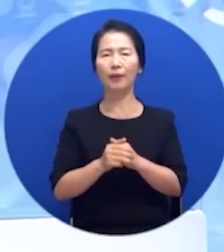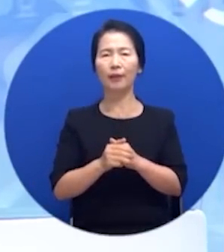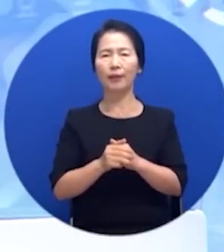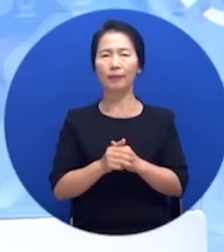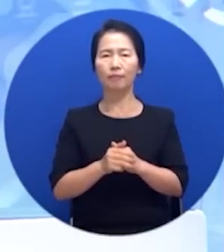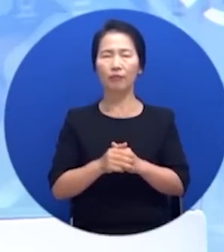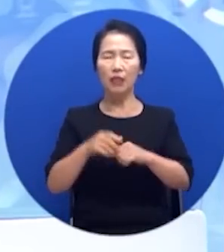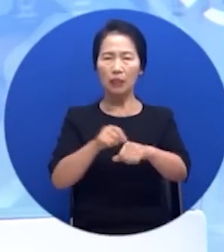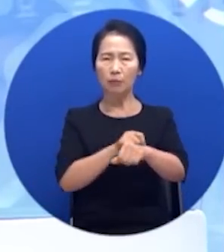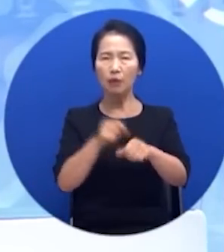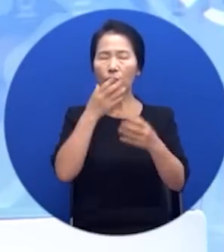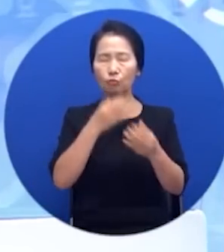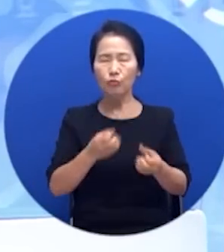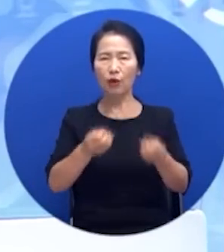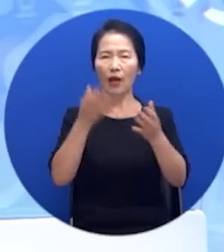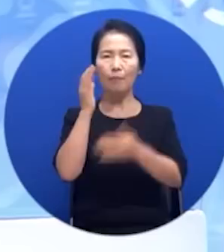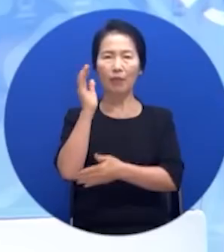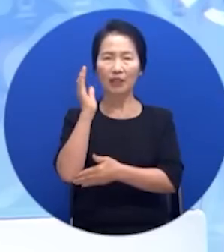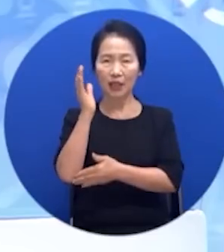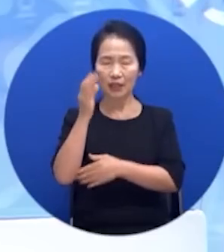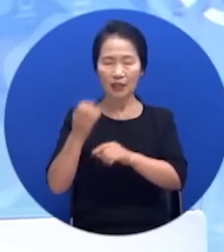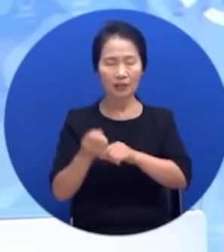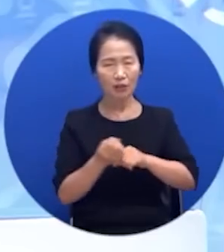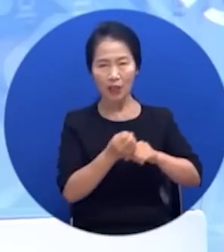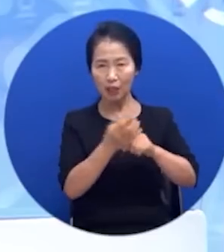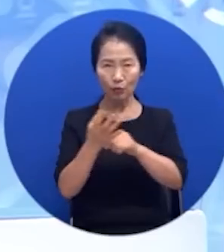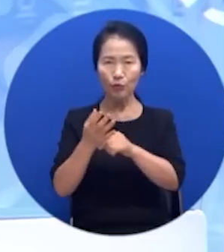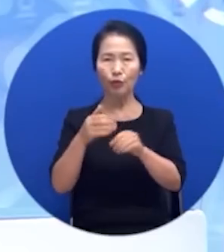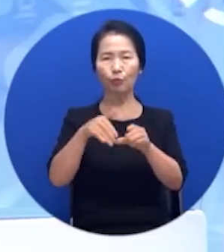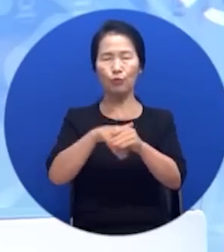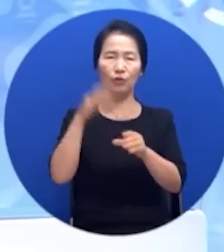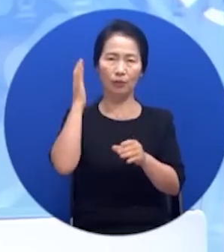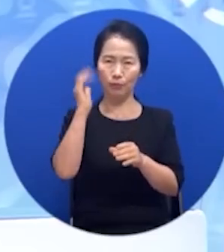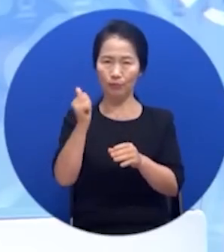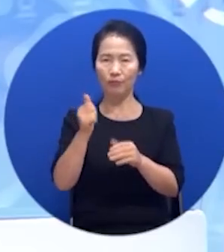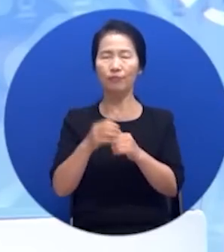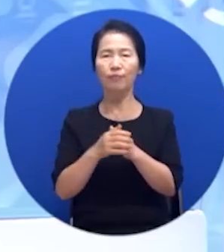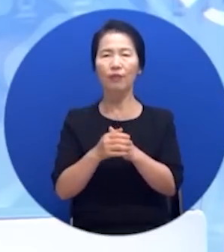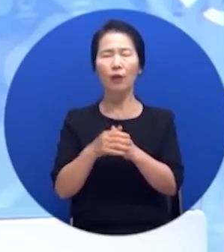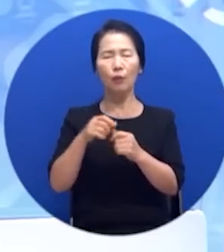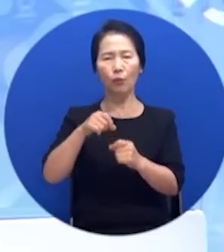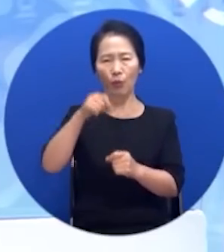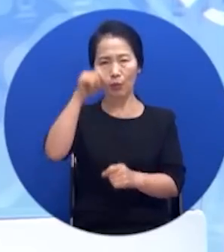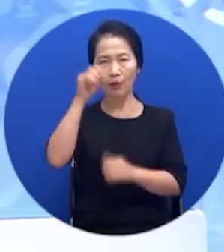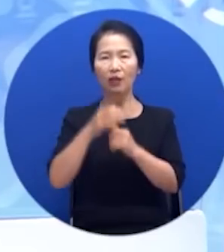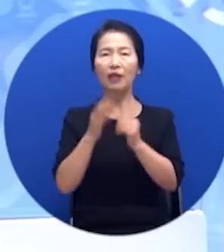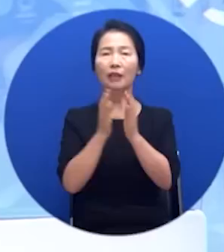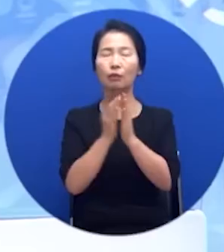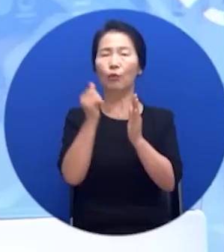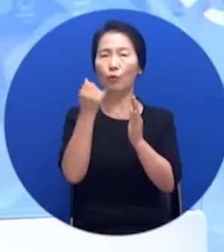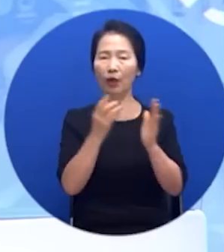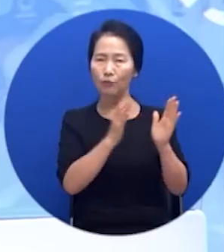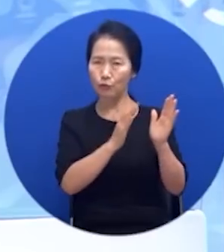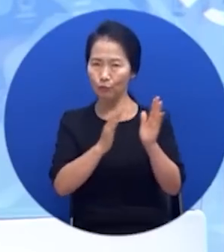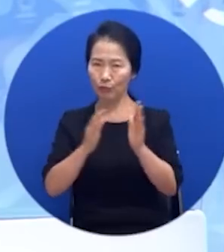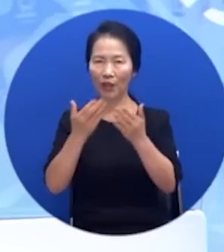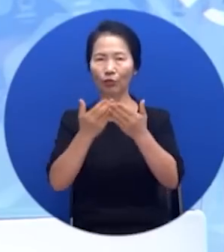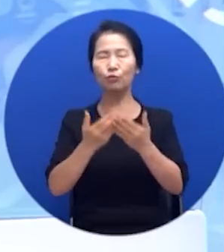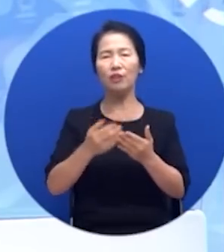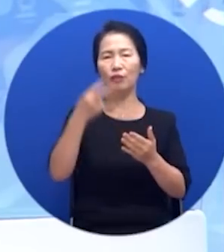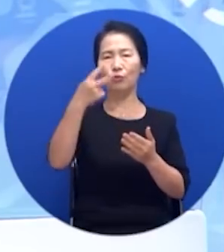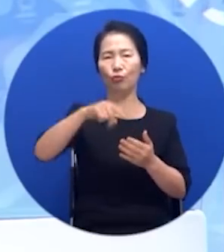특별히 축하 메시지를 전해주실 문재인 대통령님, 오랜 기간 기도회를 준비해 주신